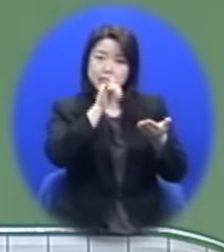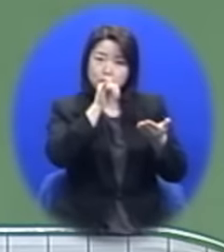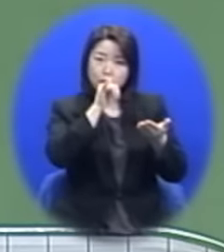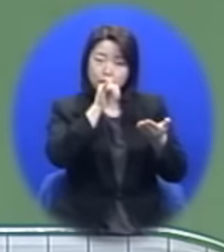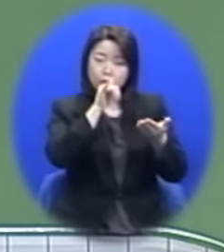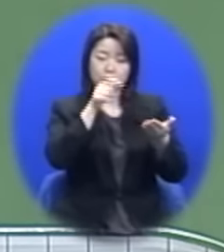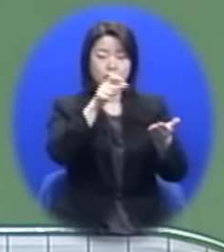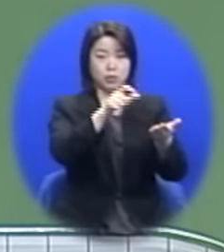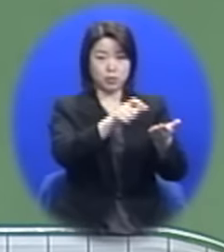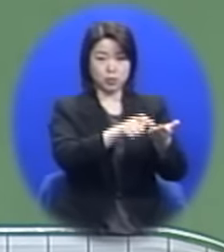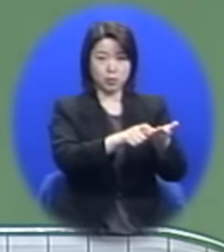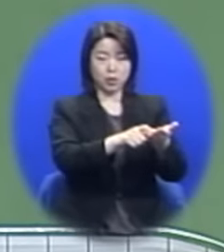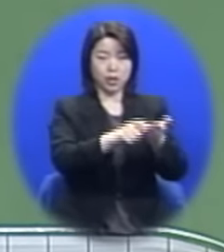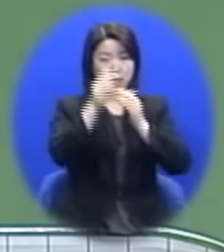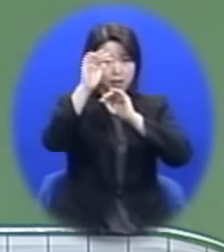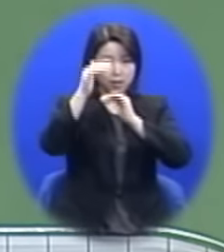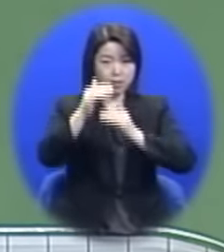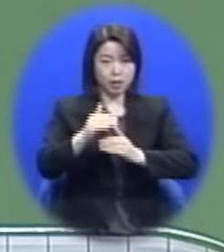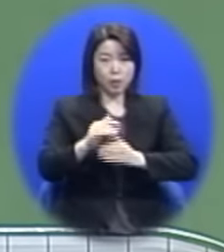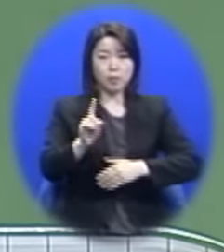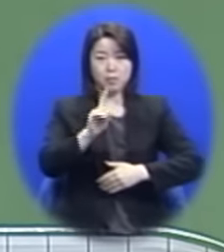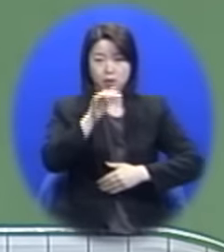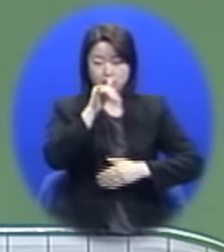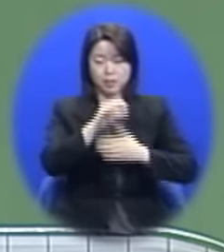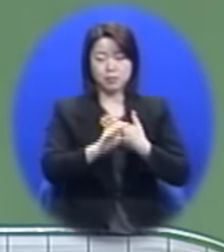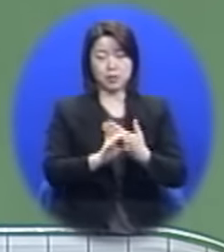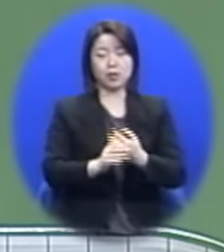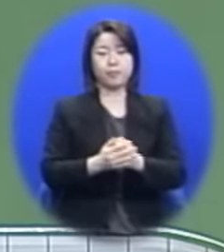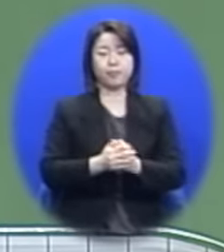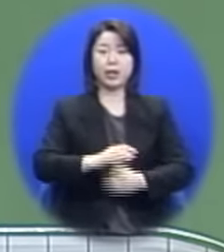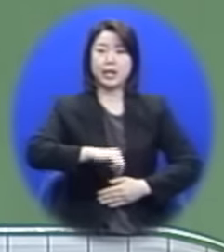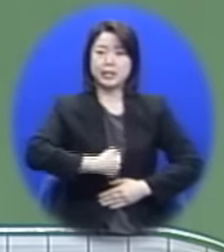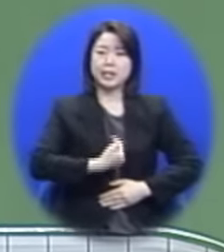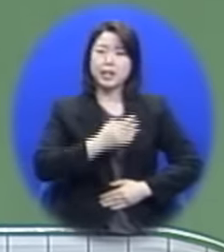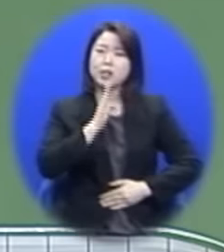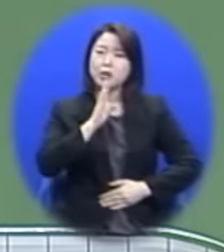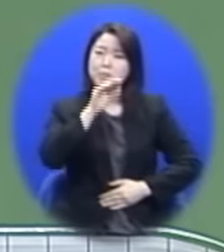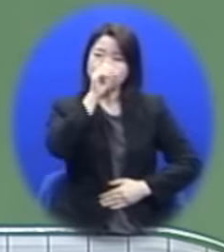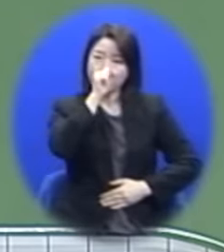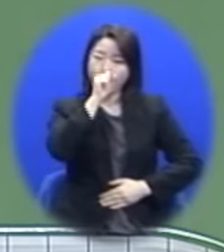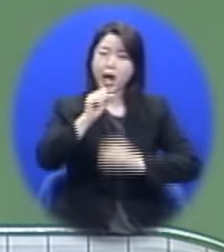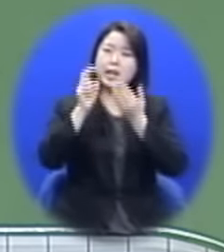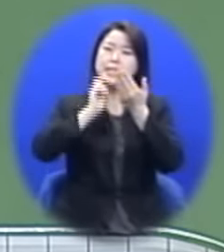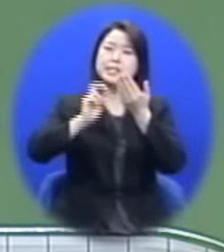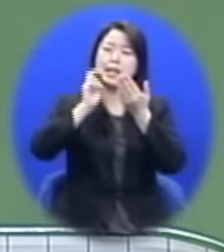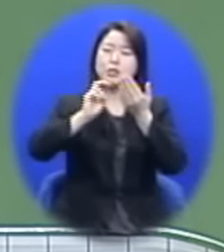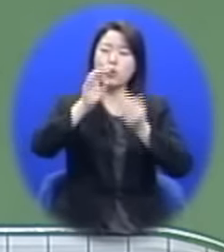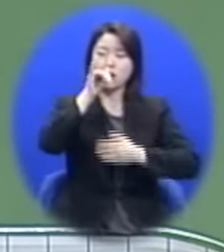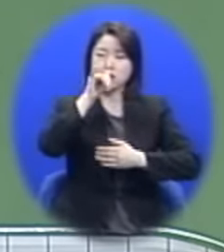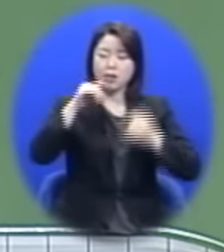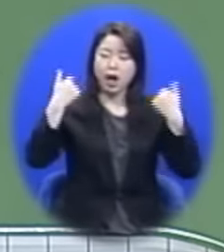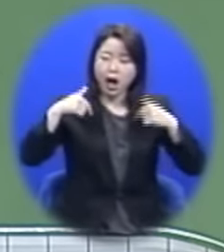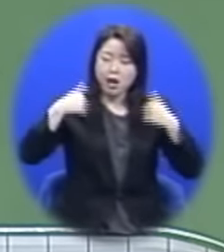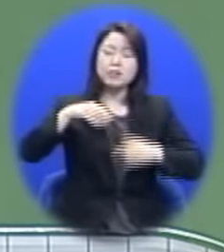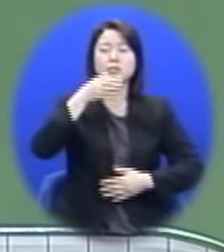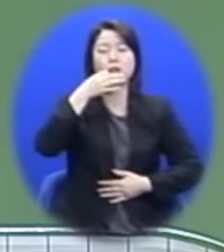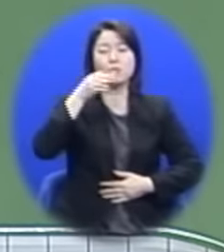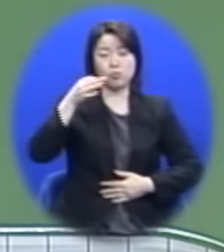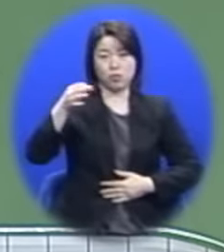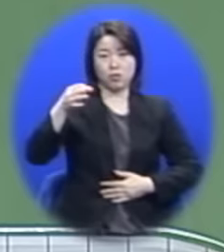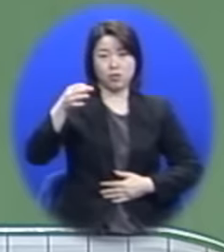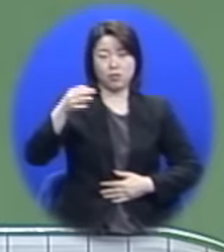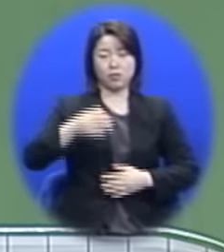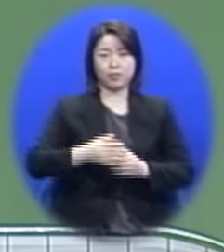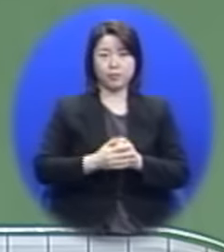거기에 이런 내용을 쓰셨더라고요. 자기가 참 좋아하는 찬송가가 있어서 늘 부르던 찬송가가